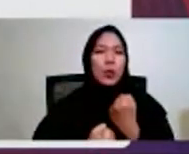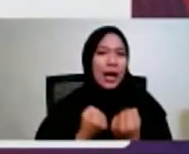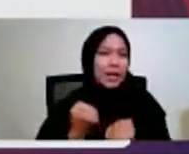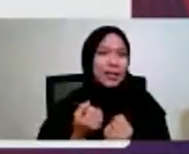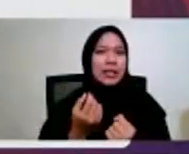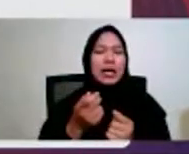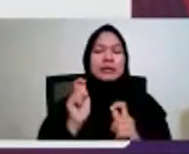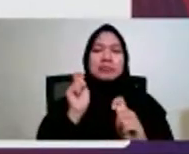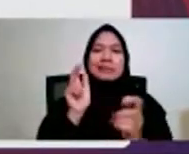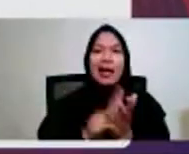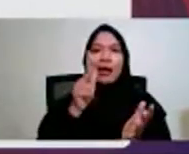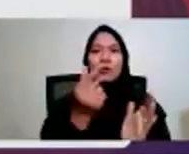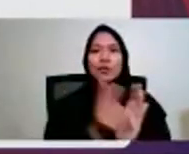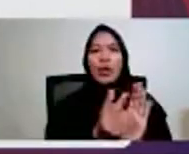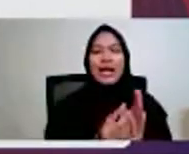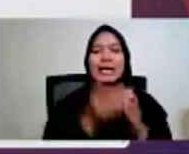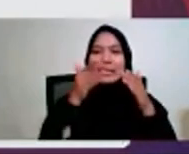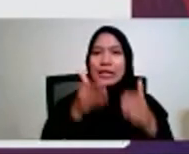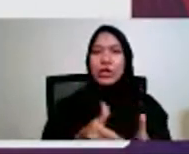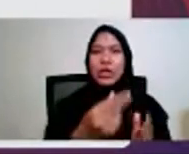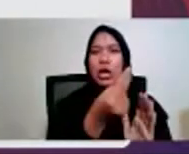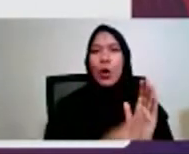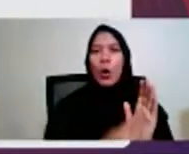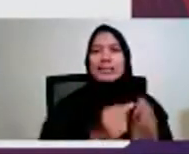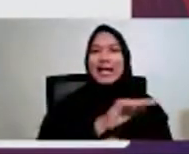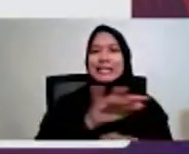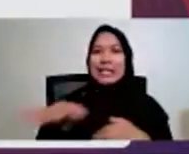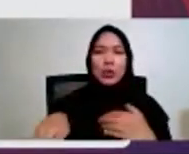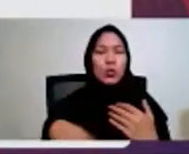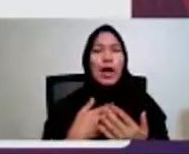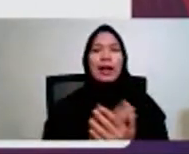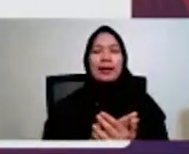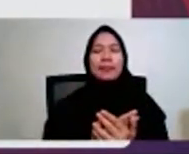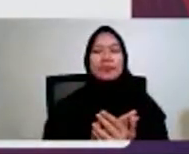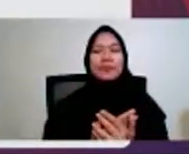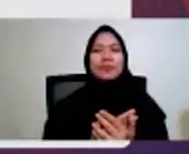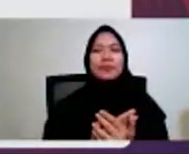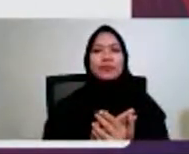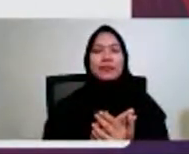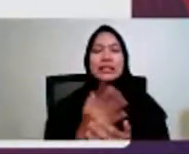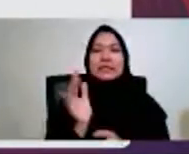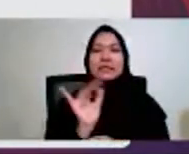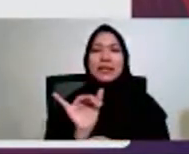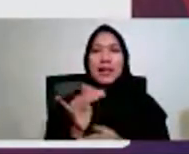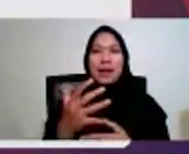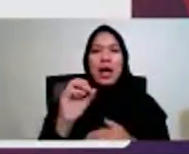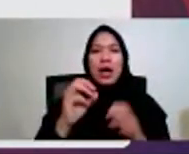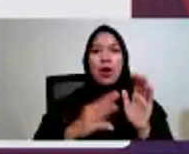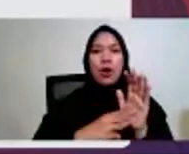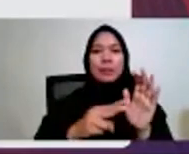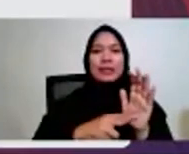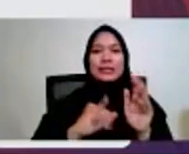undang-undang sektor keuangan secara keseluruhan eh seperti omnibus